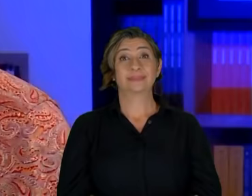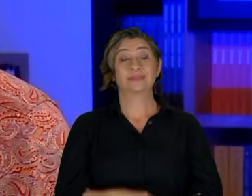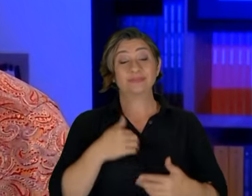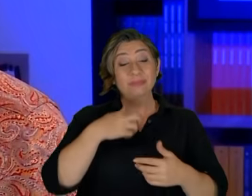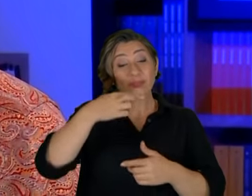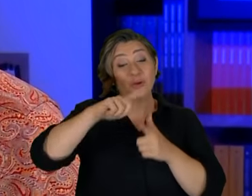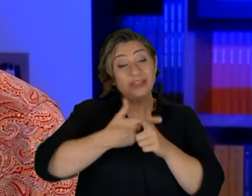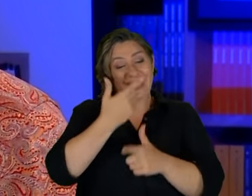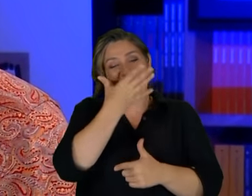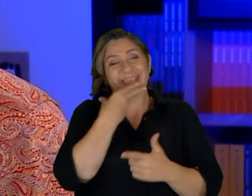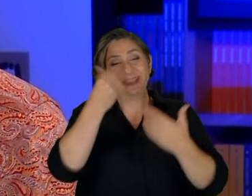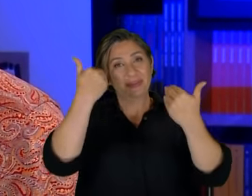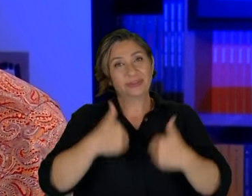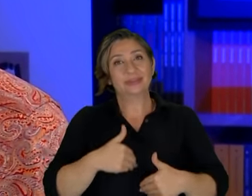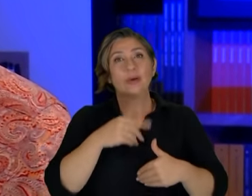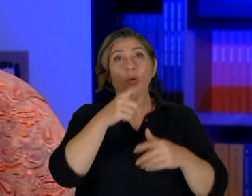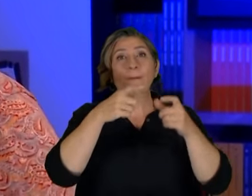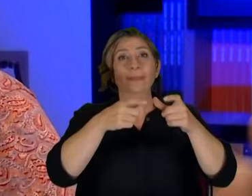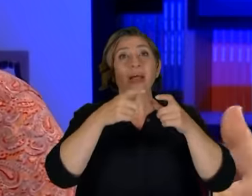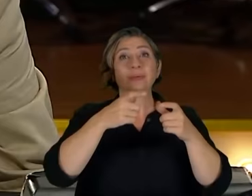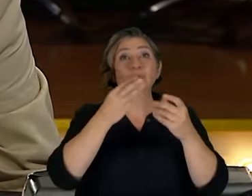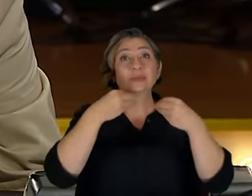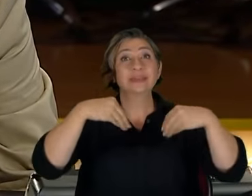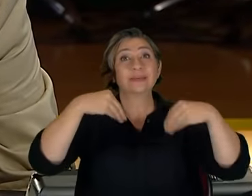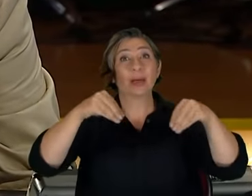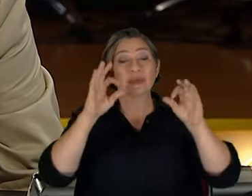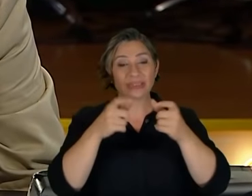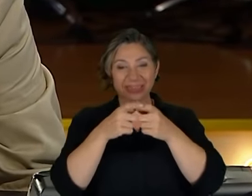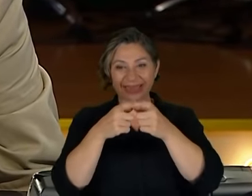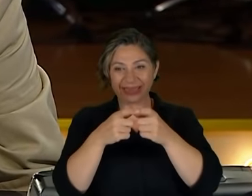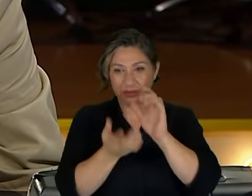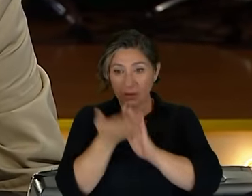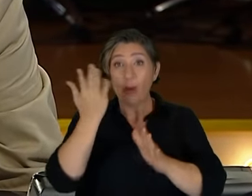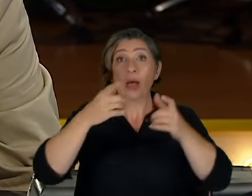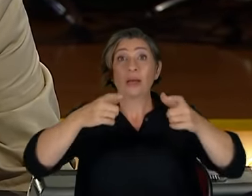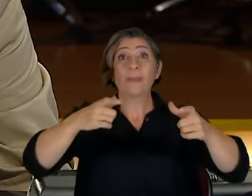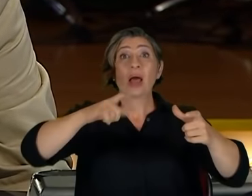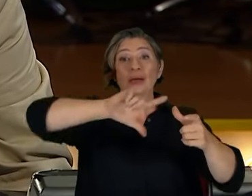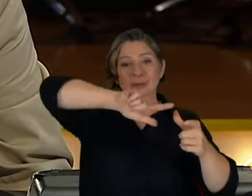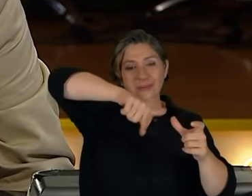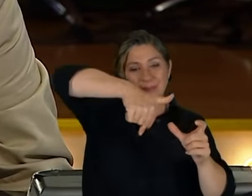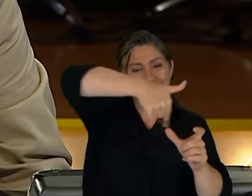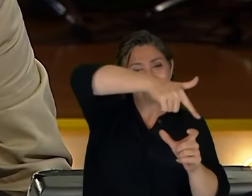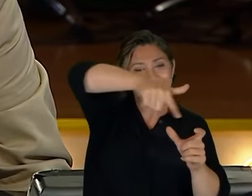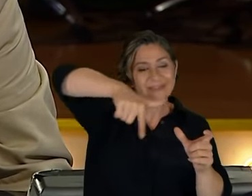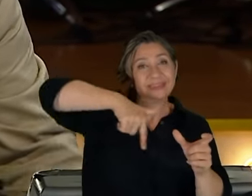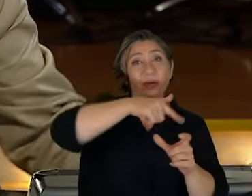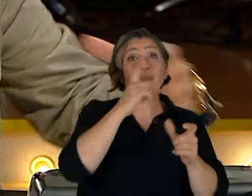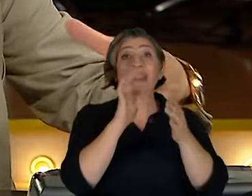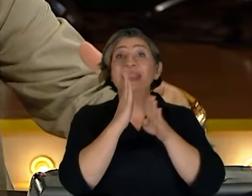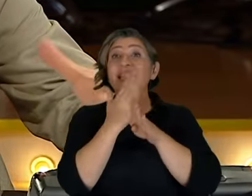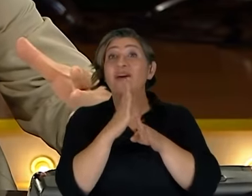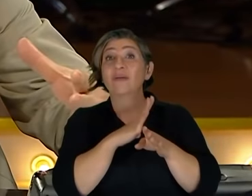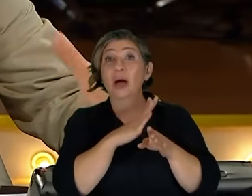gençleri olduk. Evet, bütün dünyada vinil çok acayip satmaya başladı. CD'ler kalktı ama bayağı vinil var. Diyorum bunlar, yani herhalde bir nedeni var